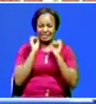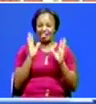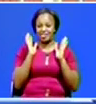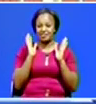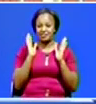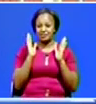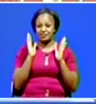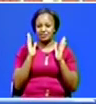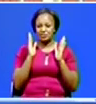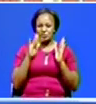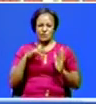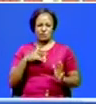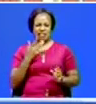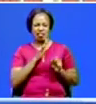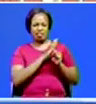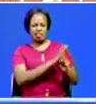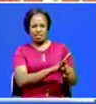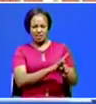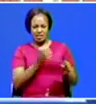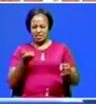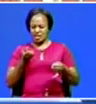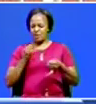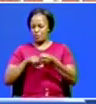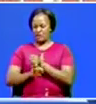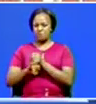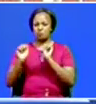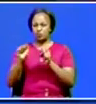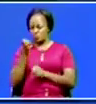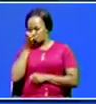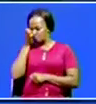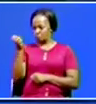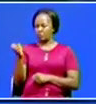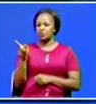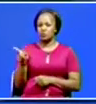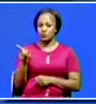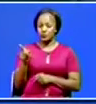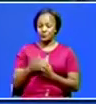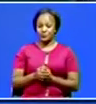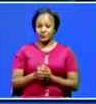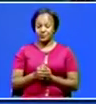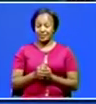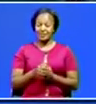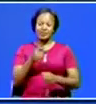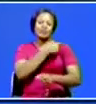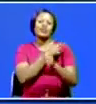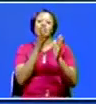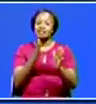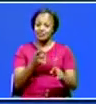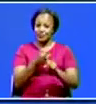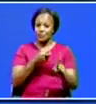Eh? Inakuwa stigmatized, hata mwanamke anaweza kukataa akiona mwanamume na mapumbu, si ndio? Daktari wa upasuaji kutoka